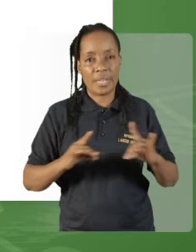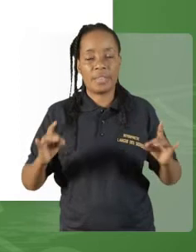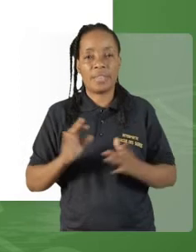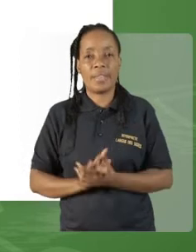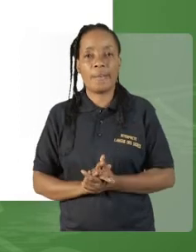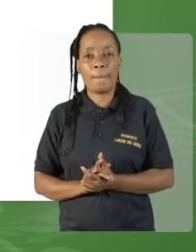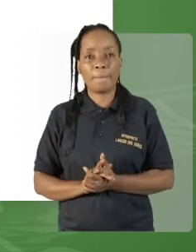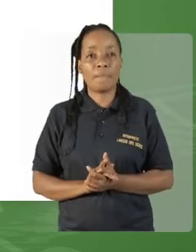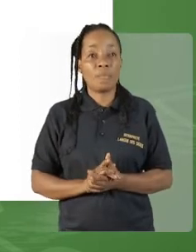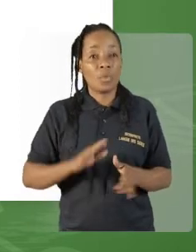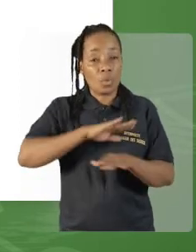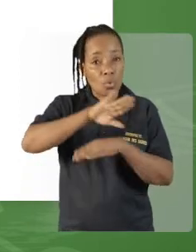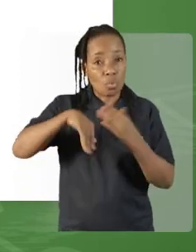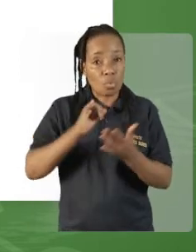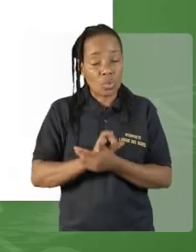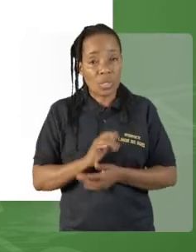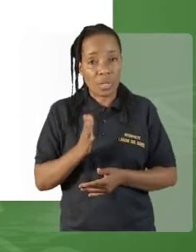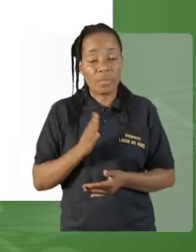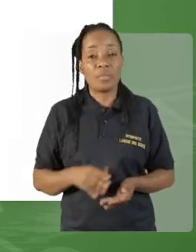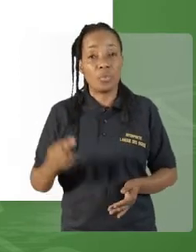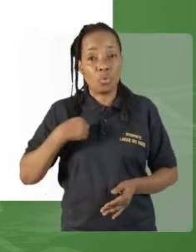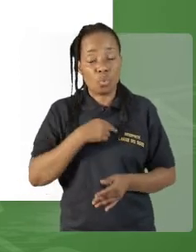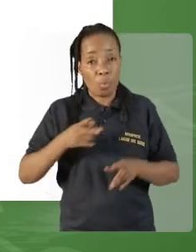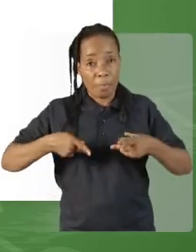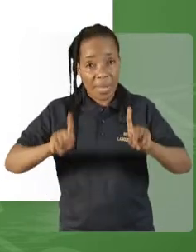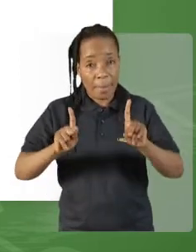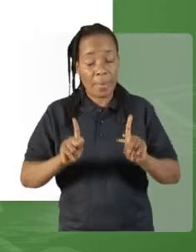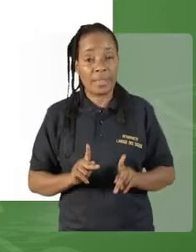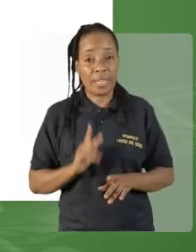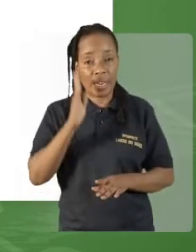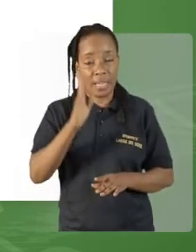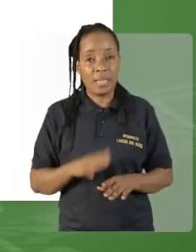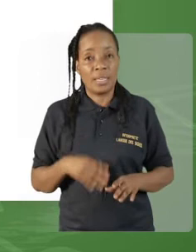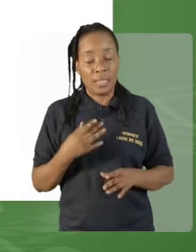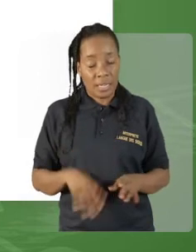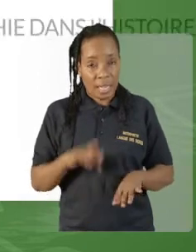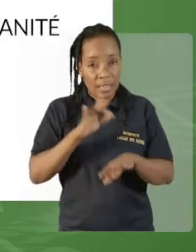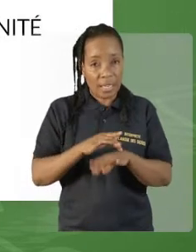Toute chose qui nous permettra de passer à la troisième partie de notre leçon,